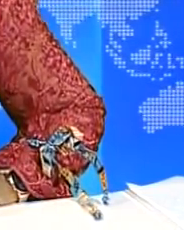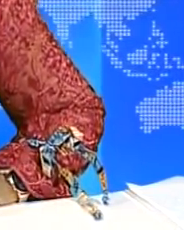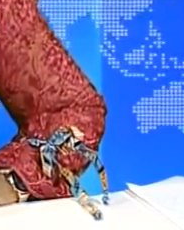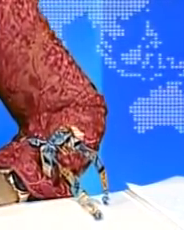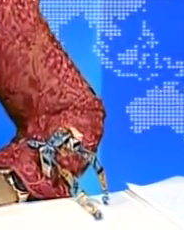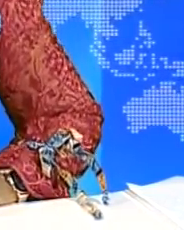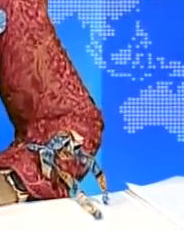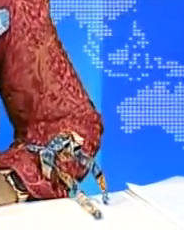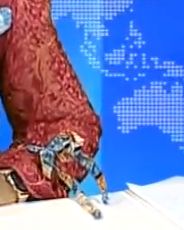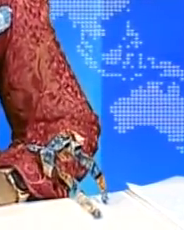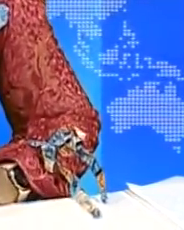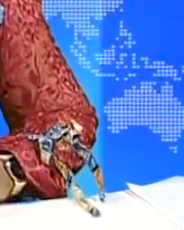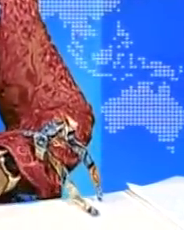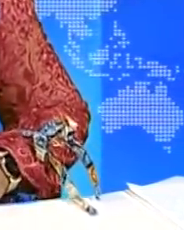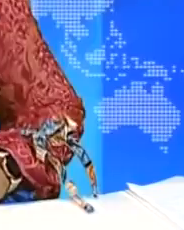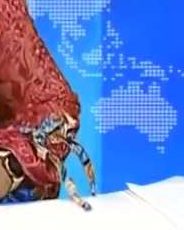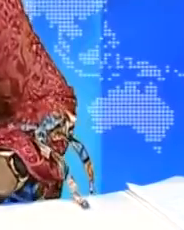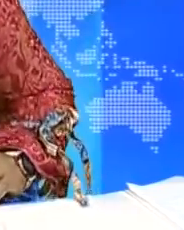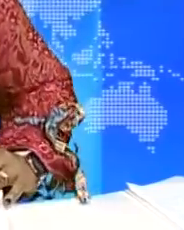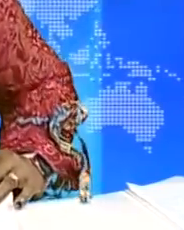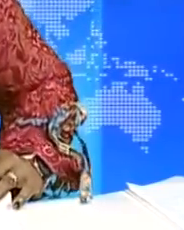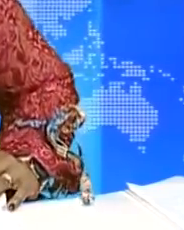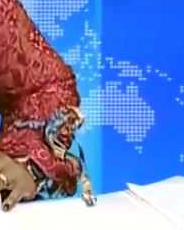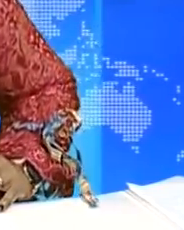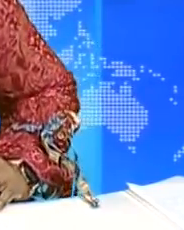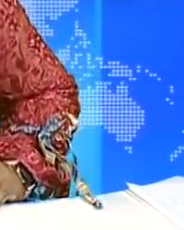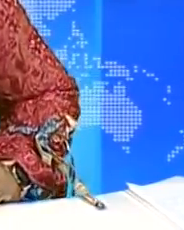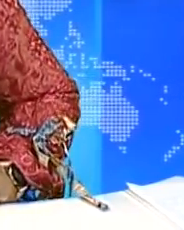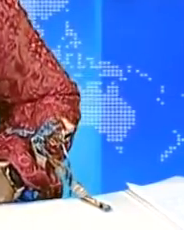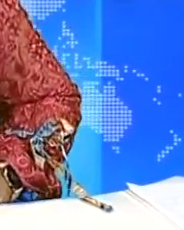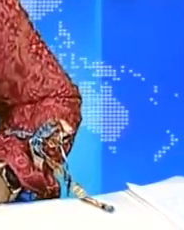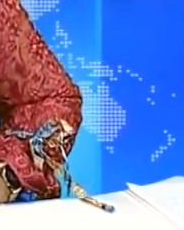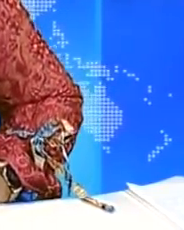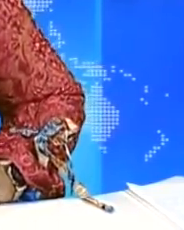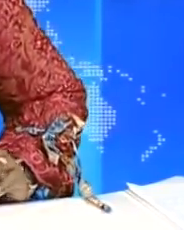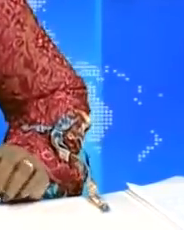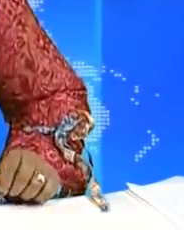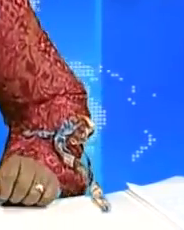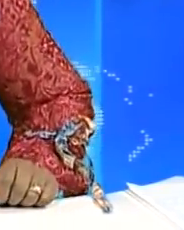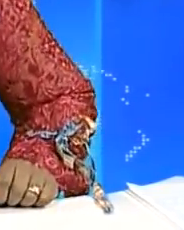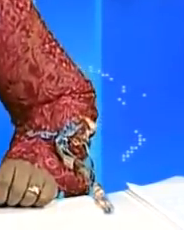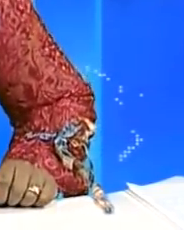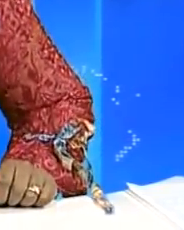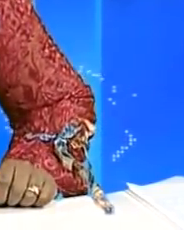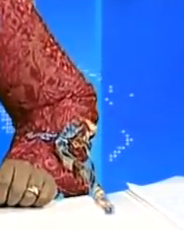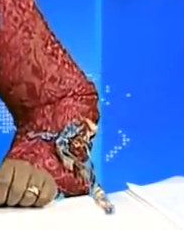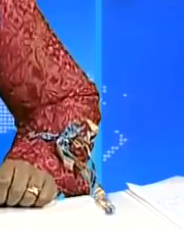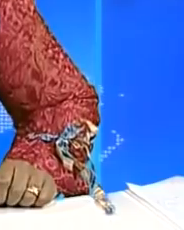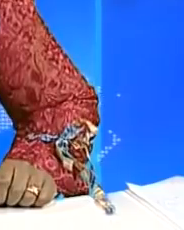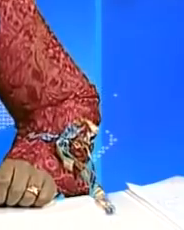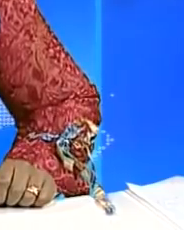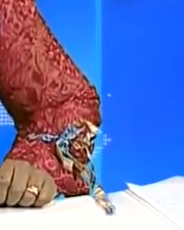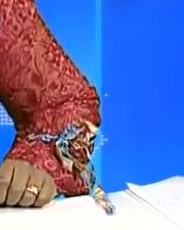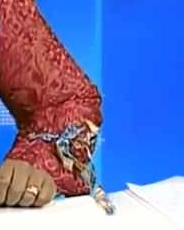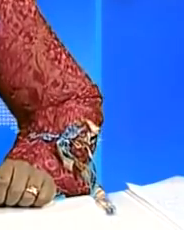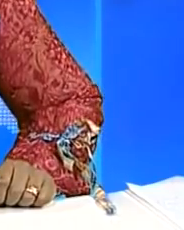2-3 fixiez par la fumée gazeuse à kinshasa au tribunal militaire de ndolo le procès de massacre de you'll be a ouvert